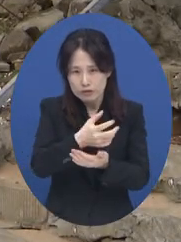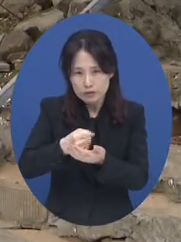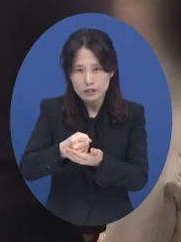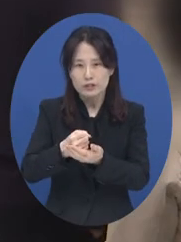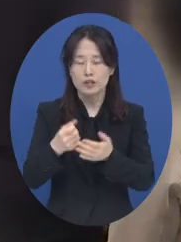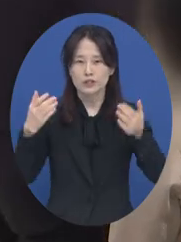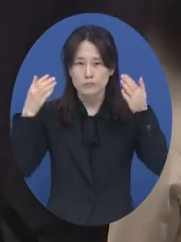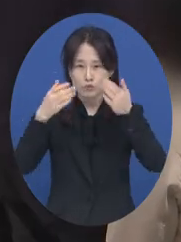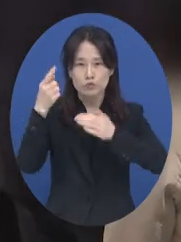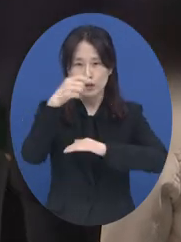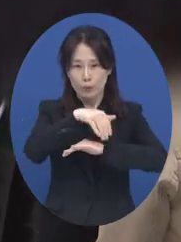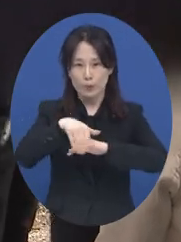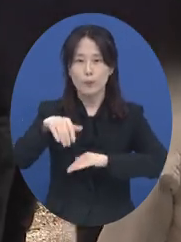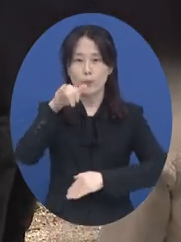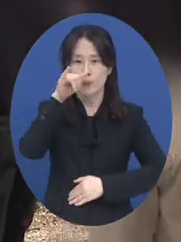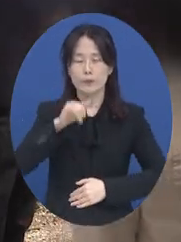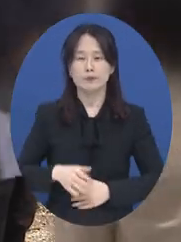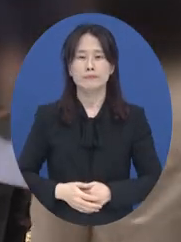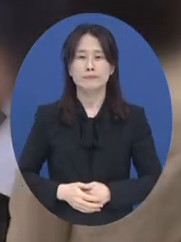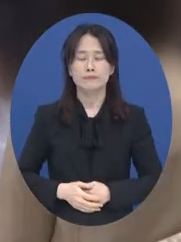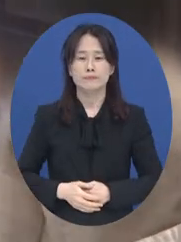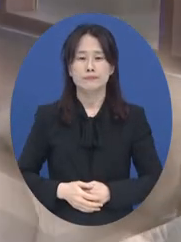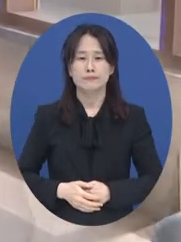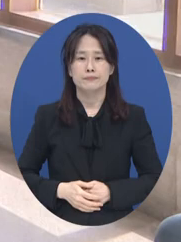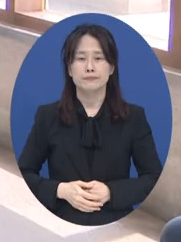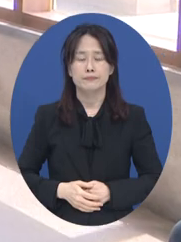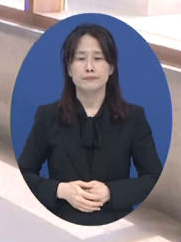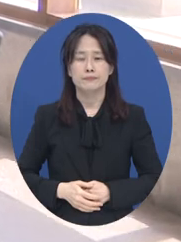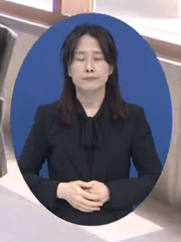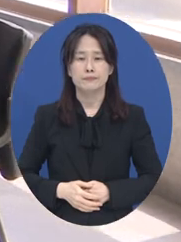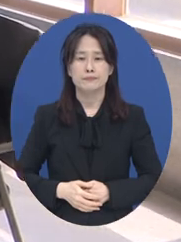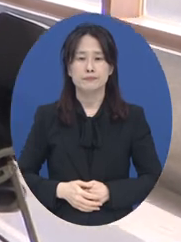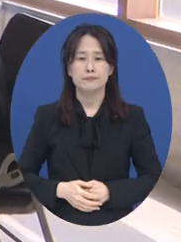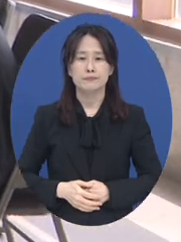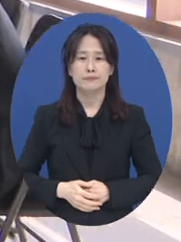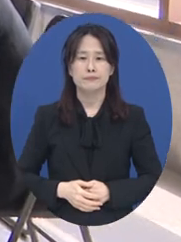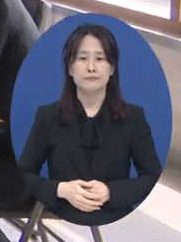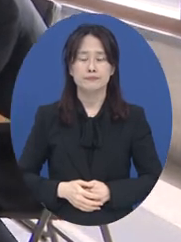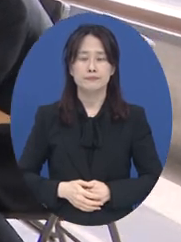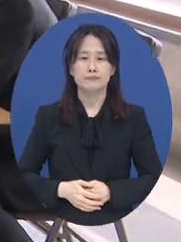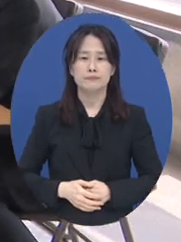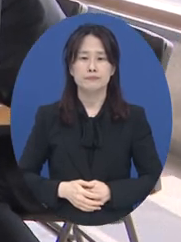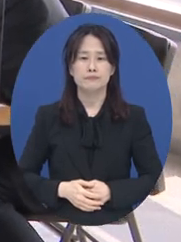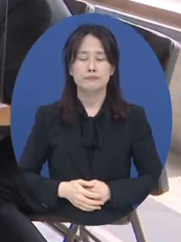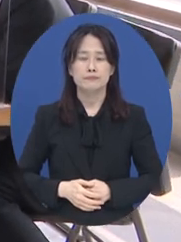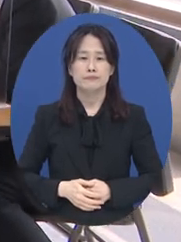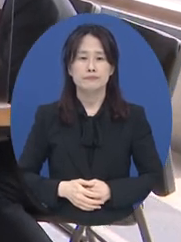쓰레기 투기 단속 등을 중점 추진할 예정입니다. 경기 GTV 구영슬입니다.